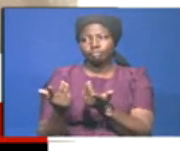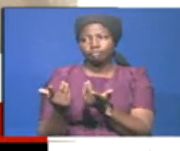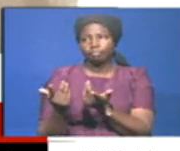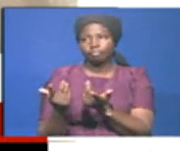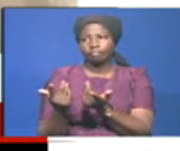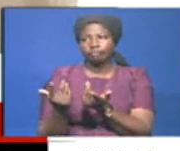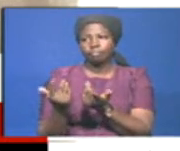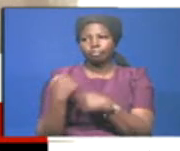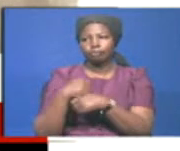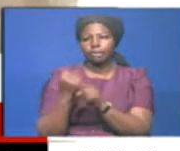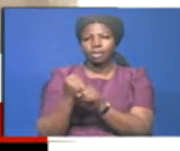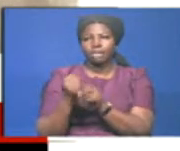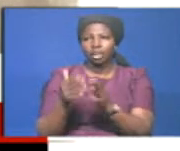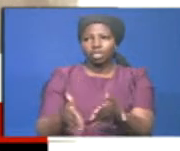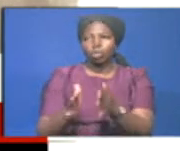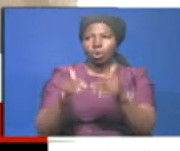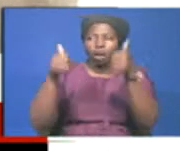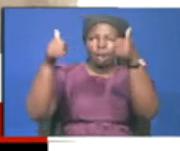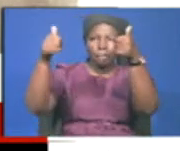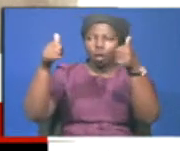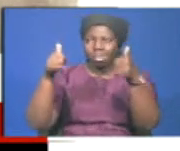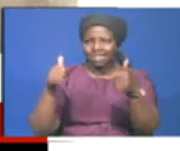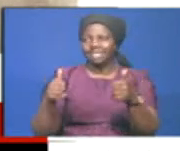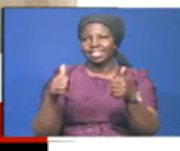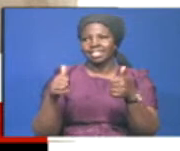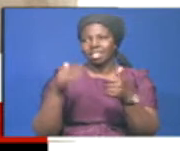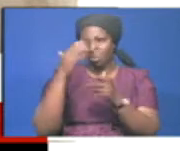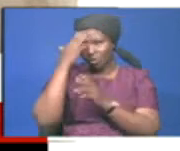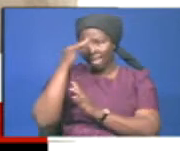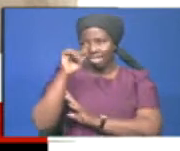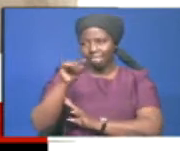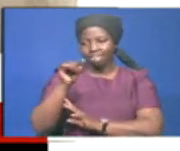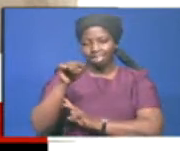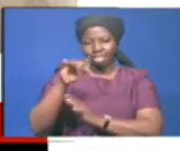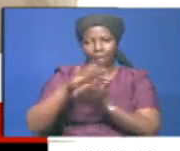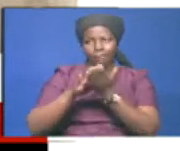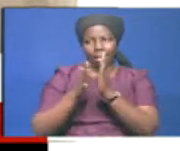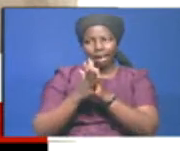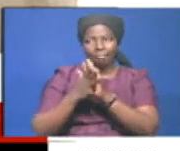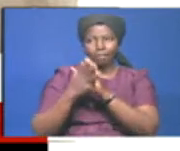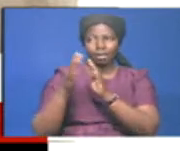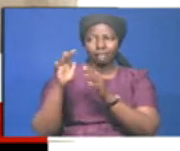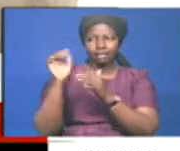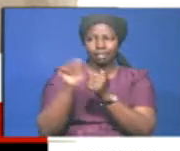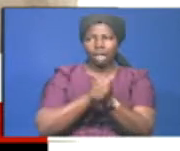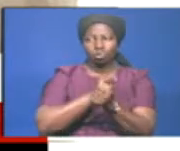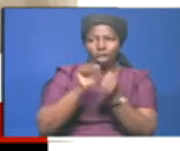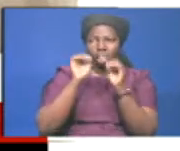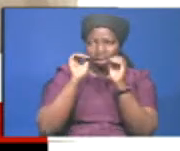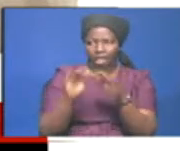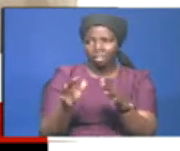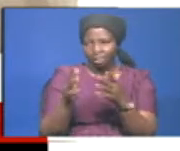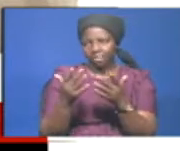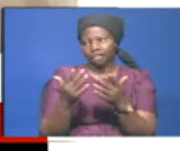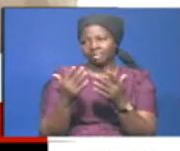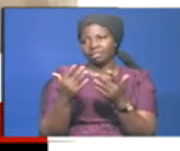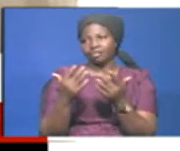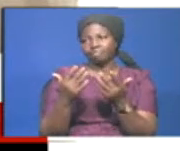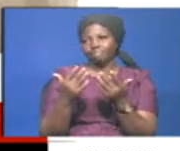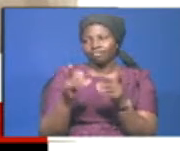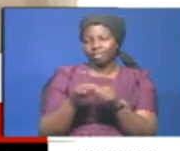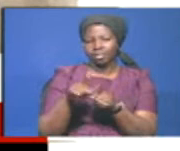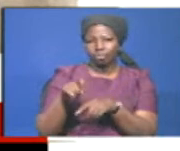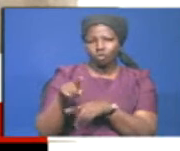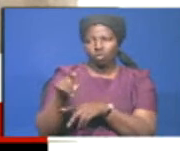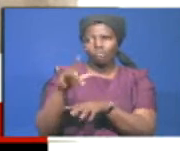barabarani, kwa sababu hizi aziozi, azilwi na mchwa, na pia hata vijana wa